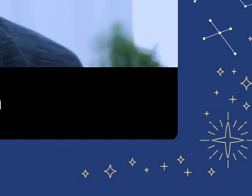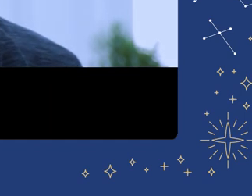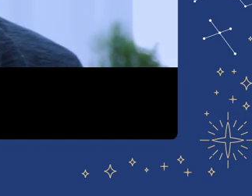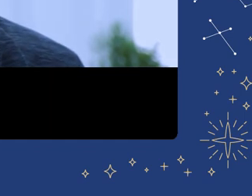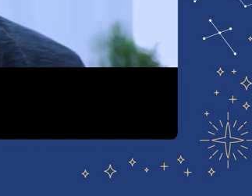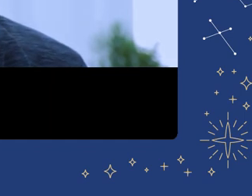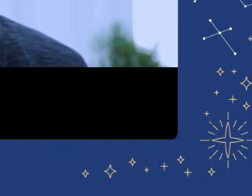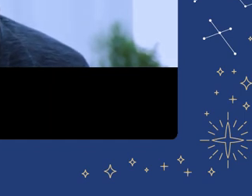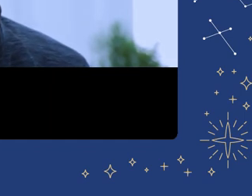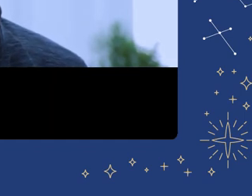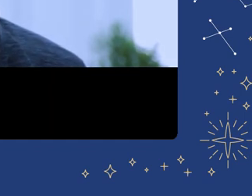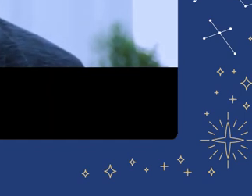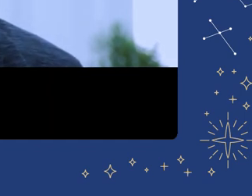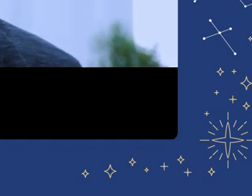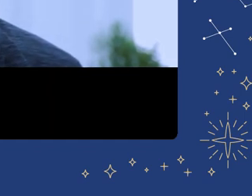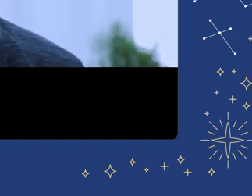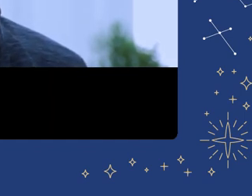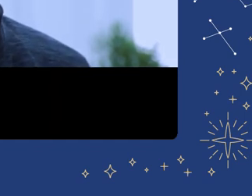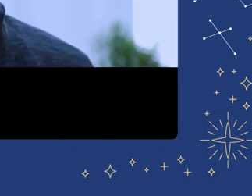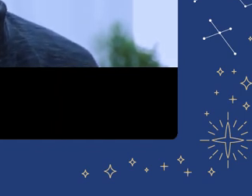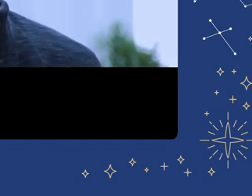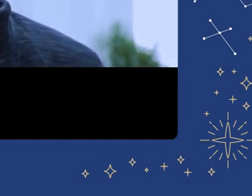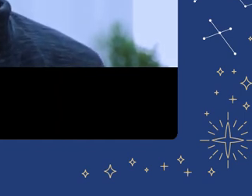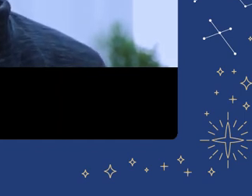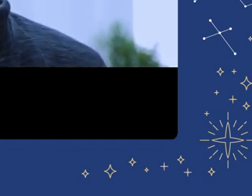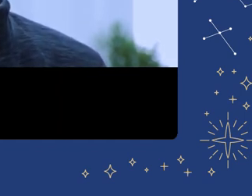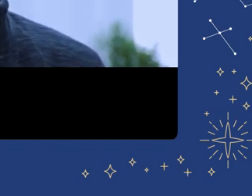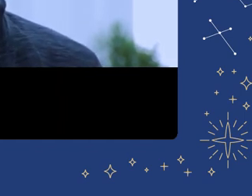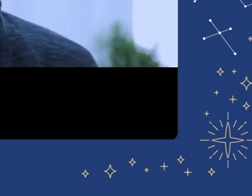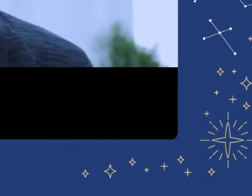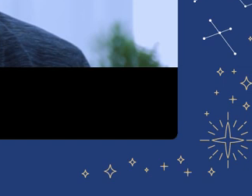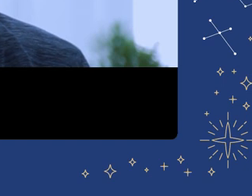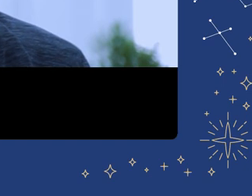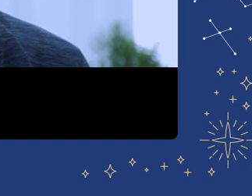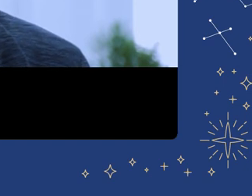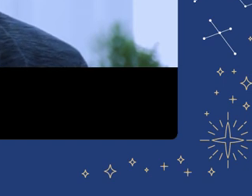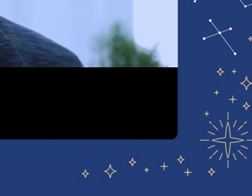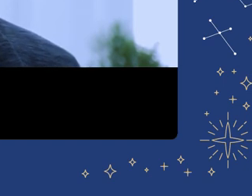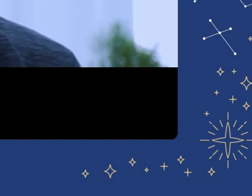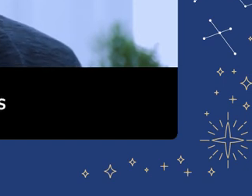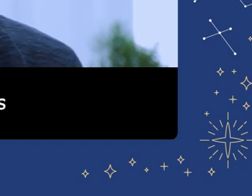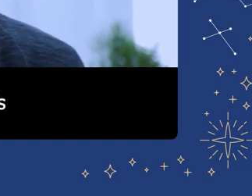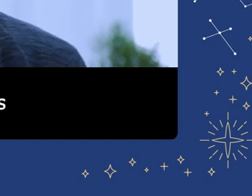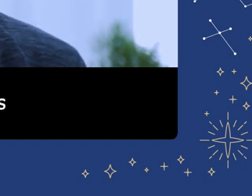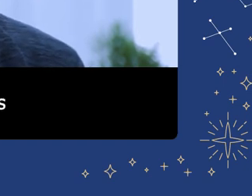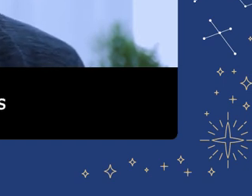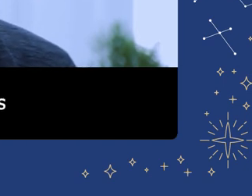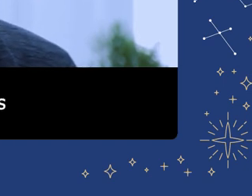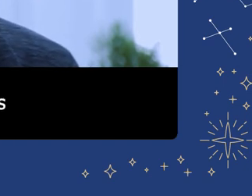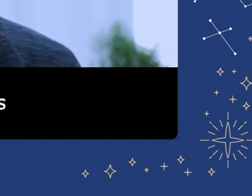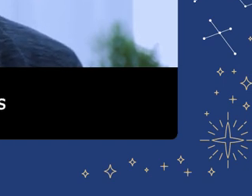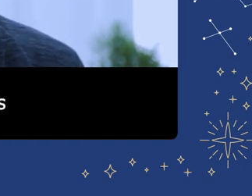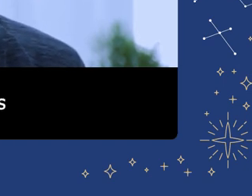tempat para peneliti bernaung para peneliti merumuskan apa yang ingin dipelajari mengenai alam semesta ini dan salah satu